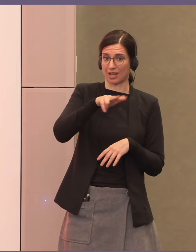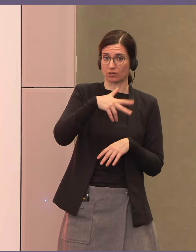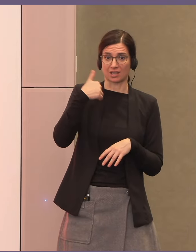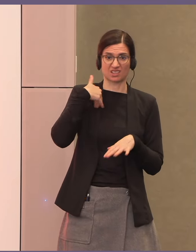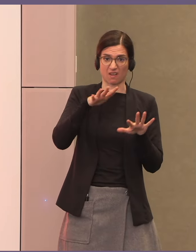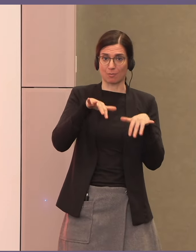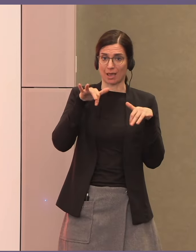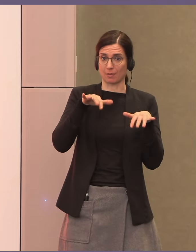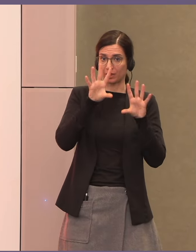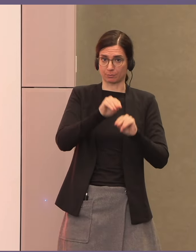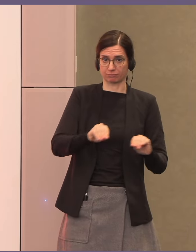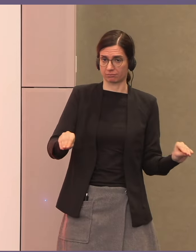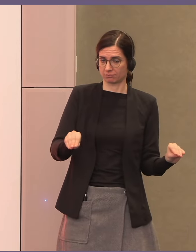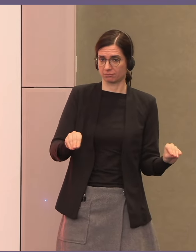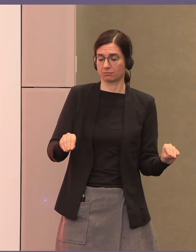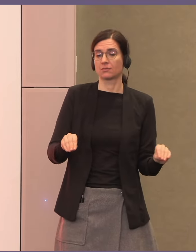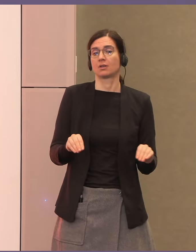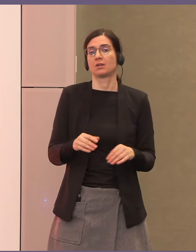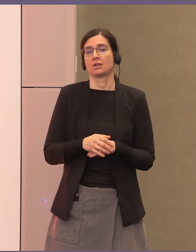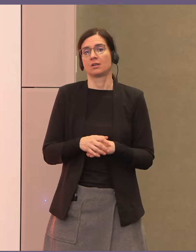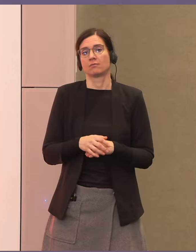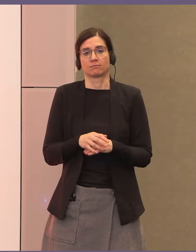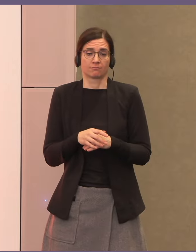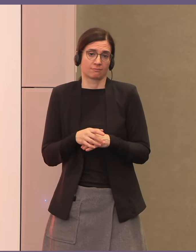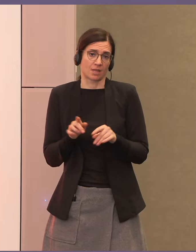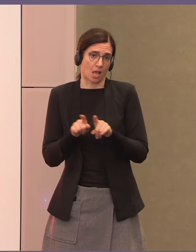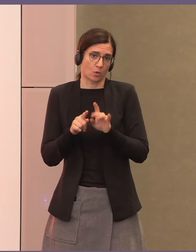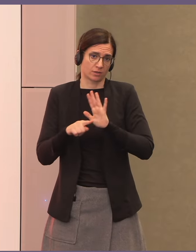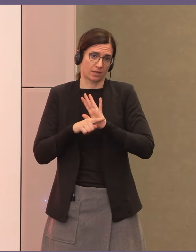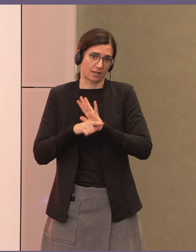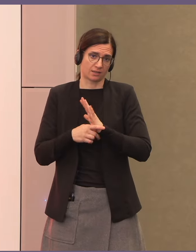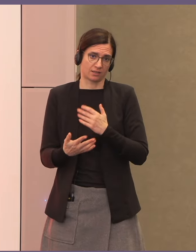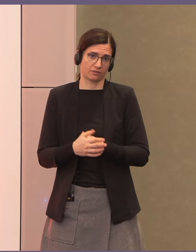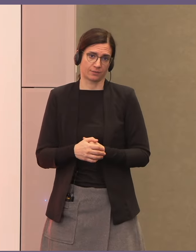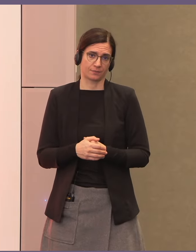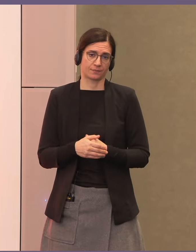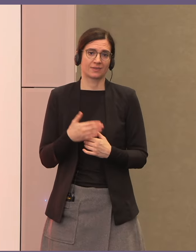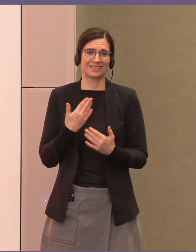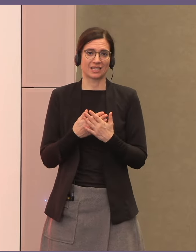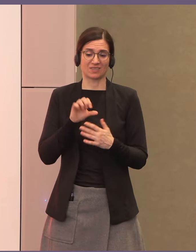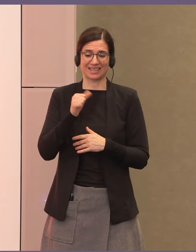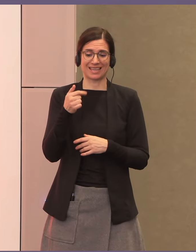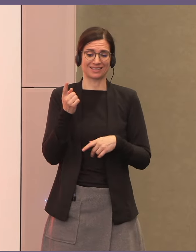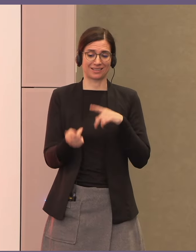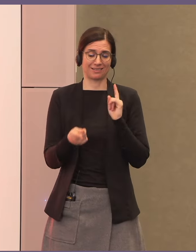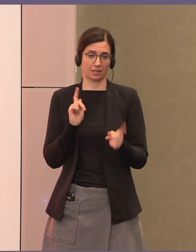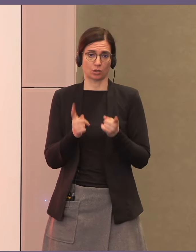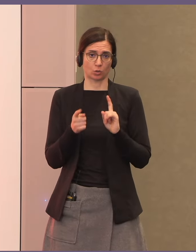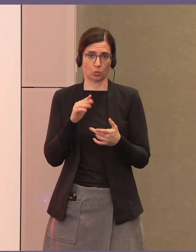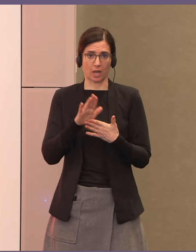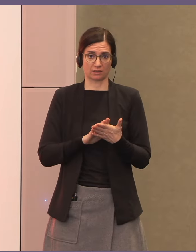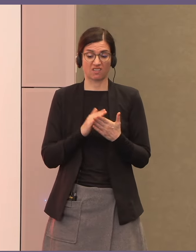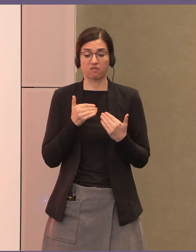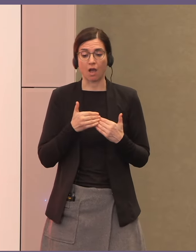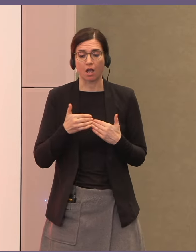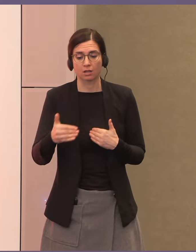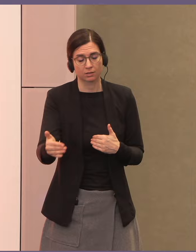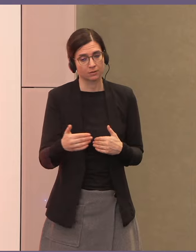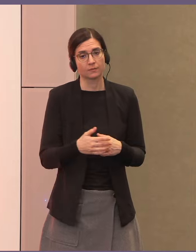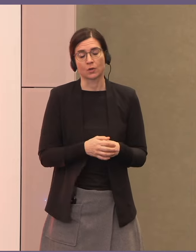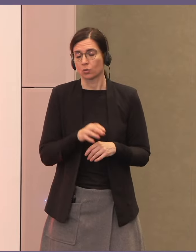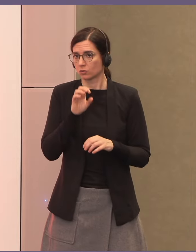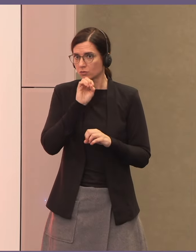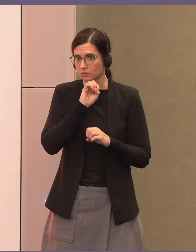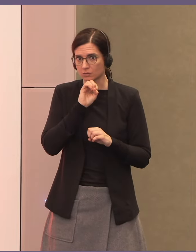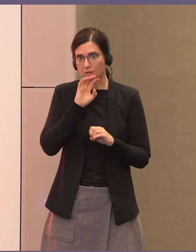sich das daher auch tatsächlich nicht. Die erste Diktatur in Österreich zeigte nur noch deutlicher, wo der